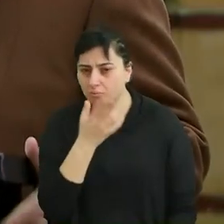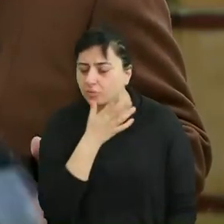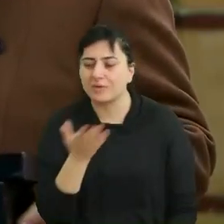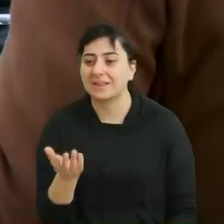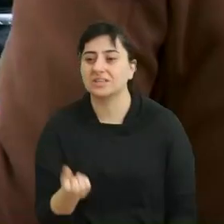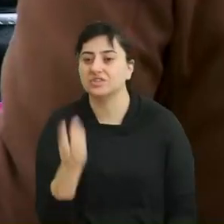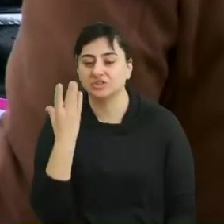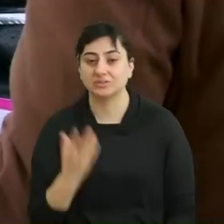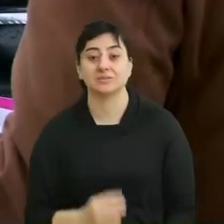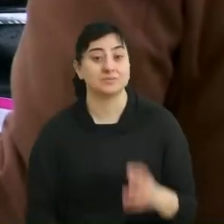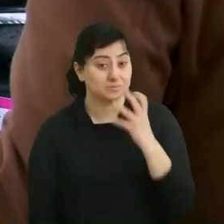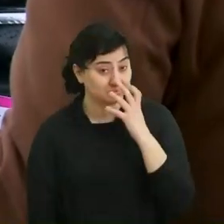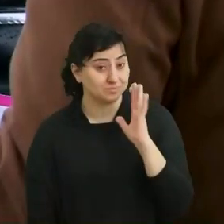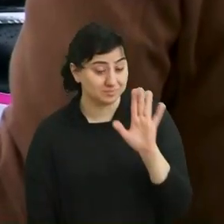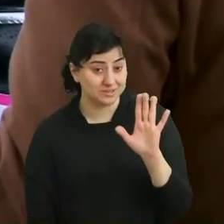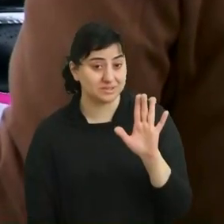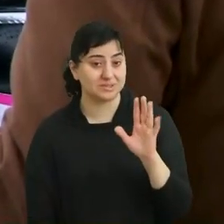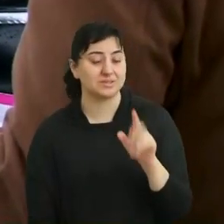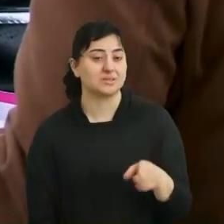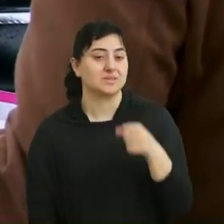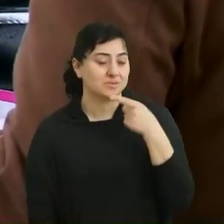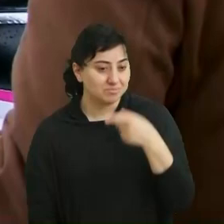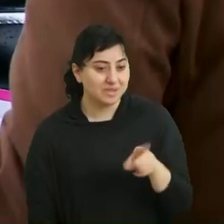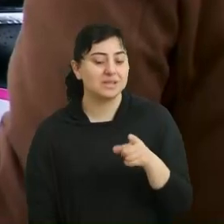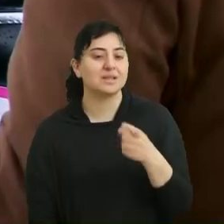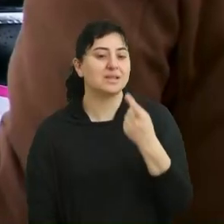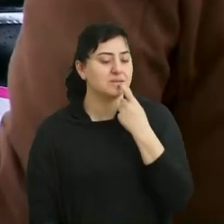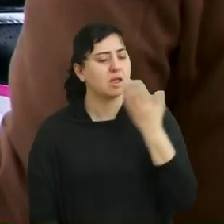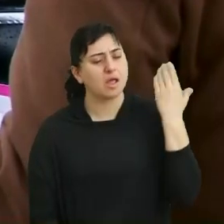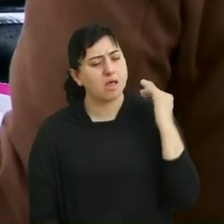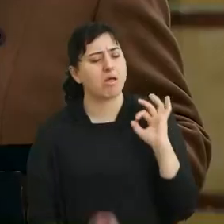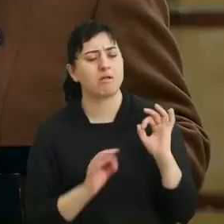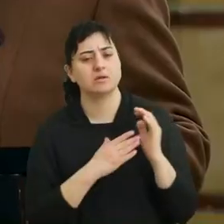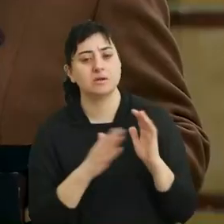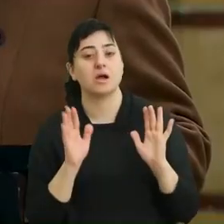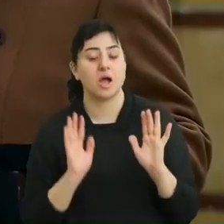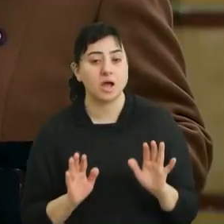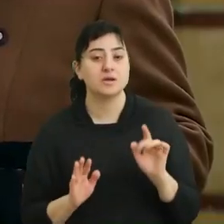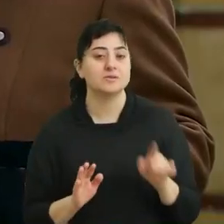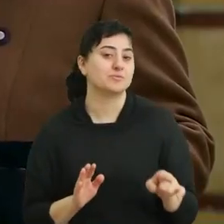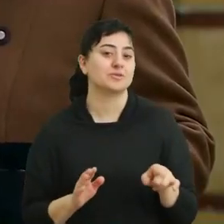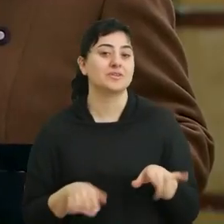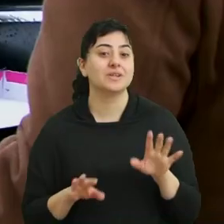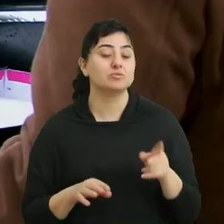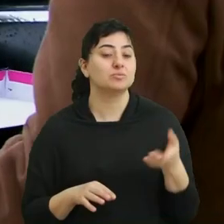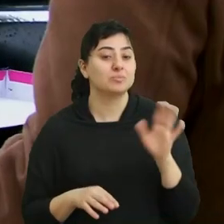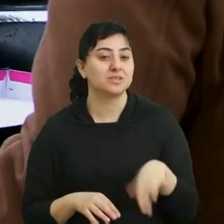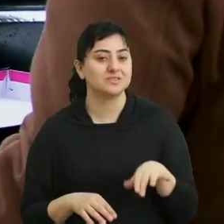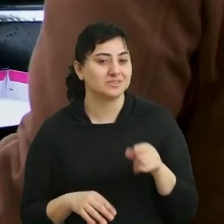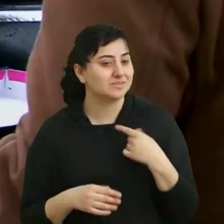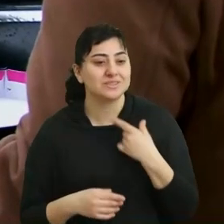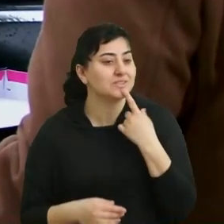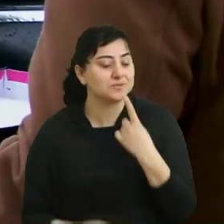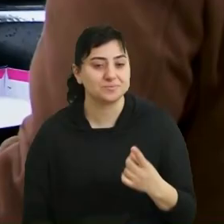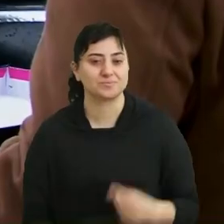anlatmaya çalışmam. Tamam efendim, bin yıllık. Ben bin yıllık değil demeyeyim ki icat. Ama bu bin yıllık değil efendim. Yani